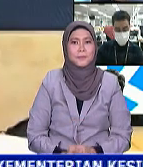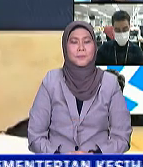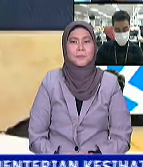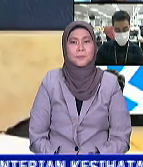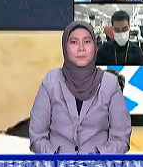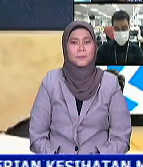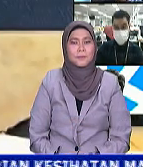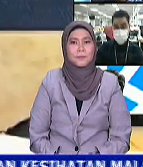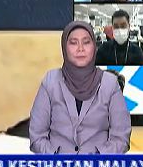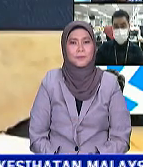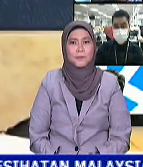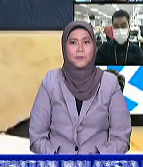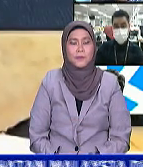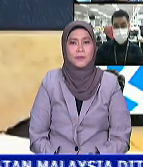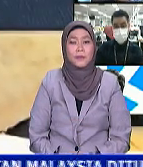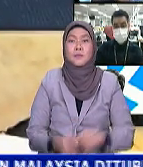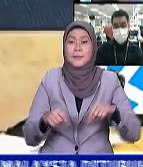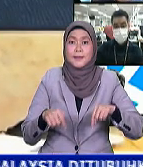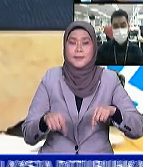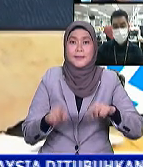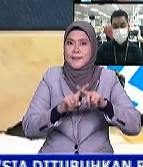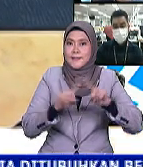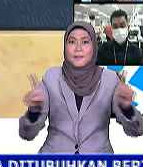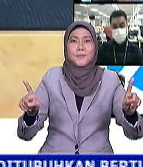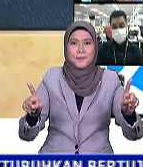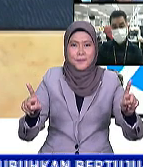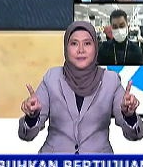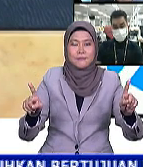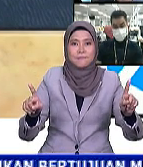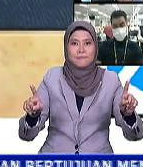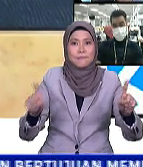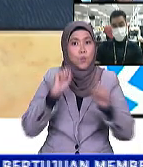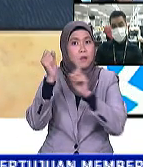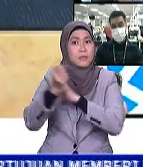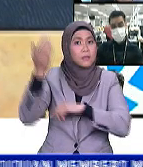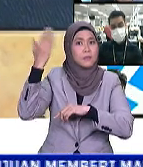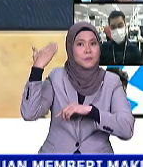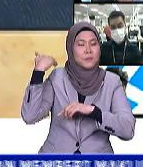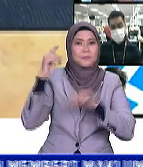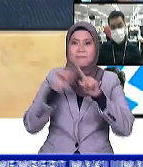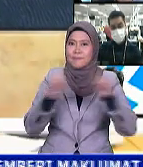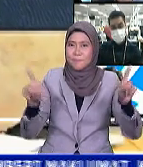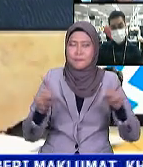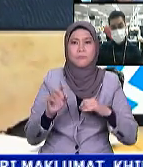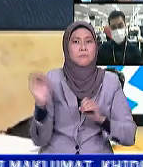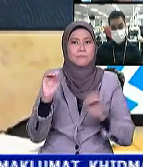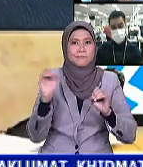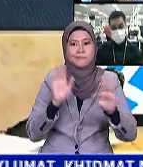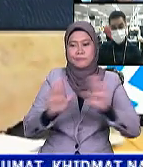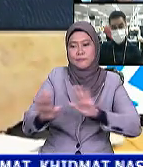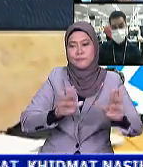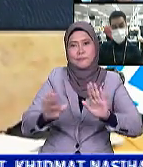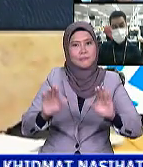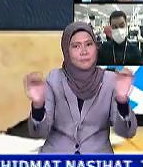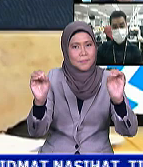Kerana ini adalah keadaan yang amat-amat berbeza daripada yang lalu. Dan there is no compromise to it.